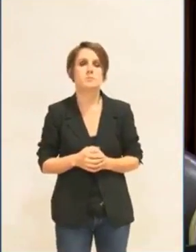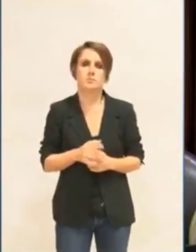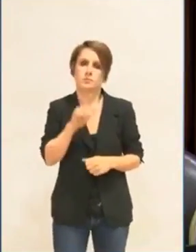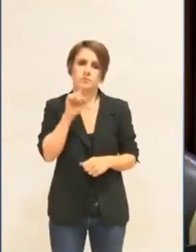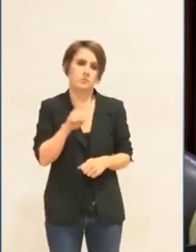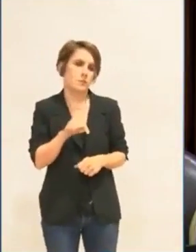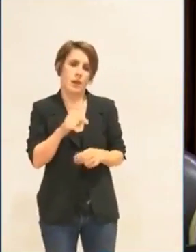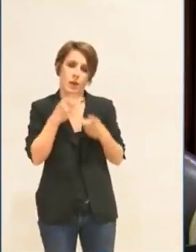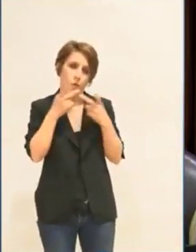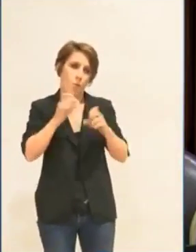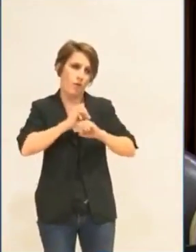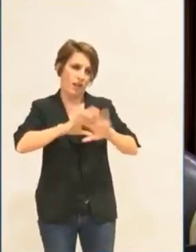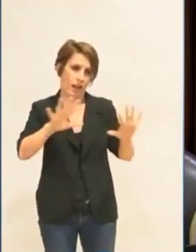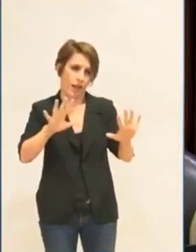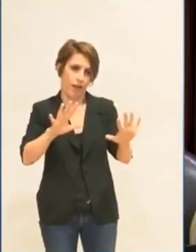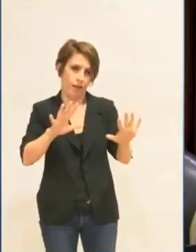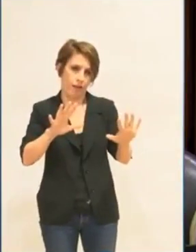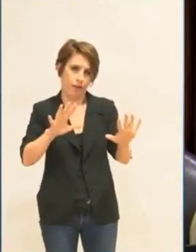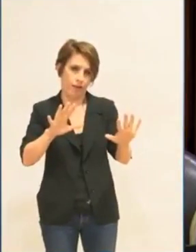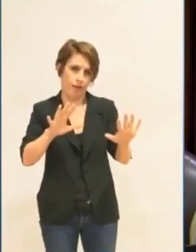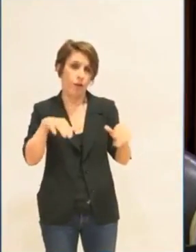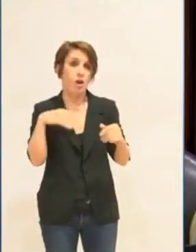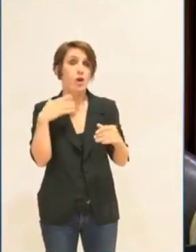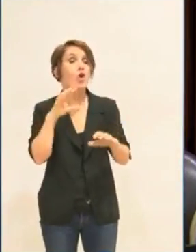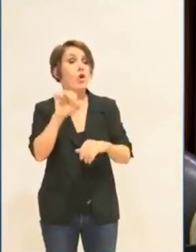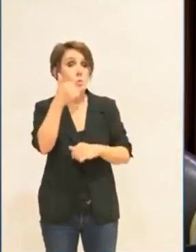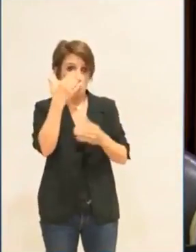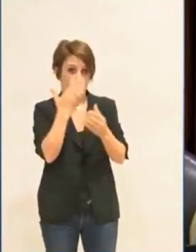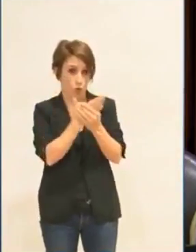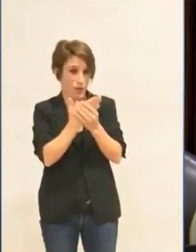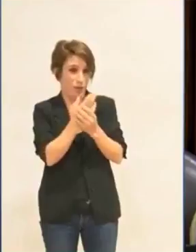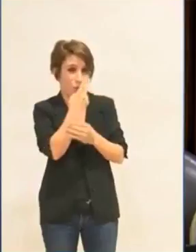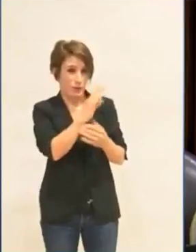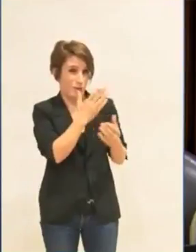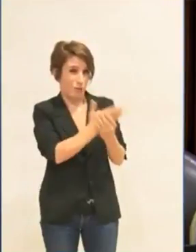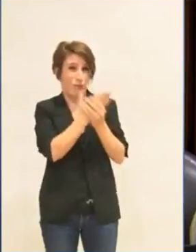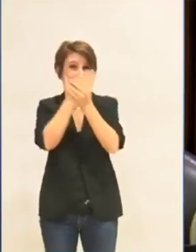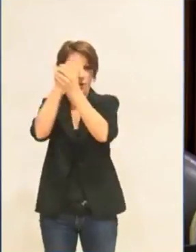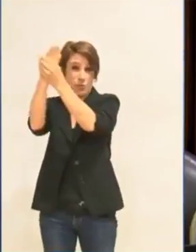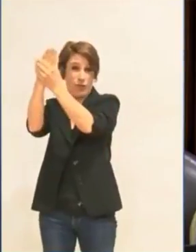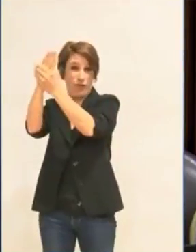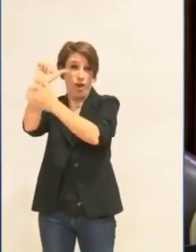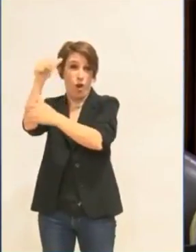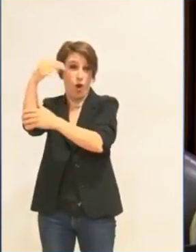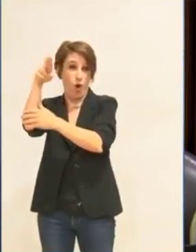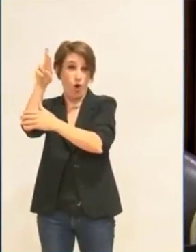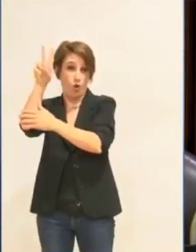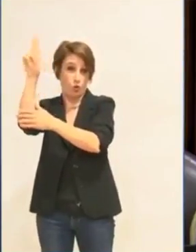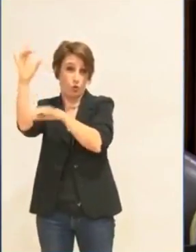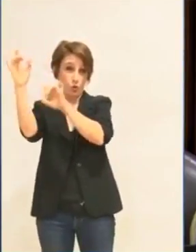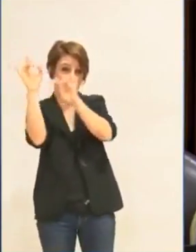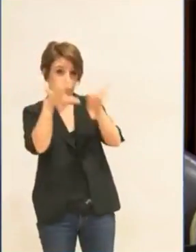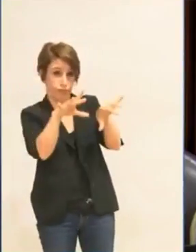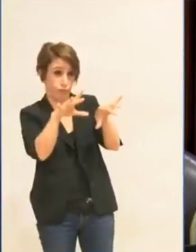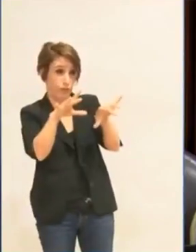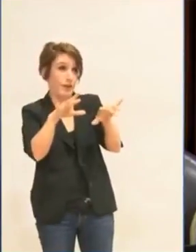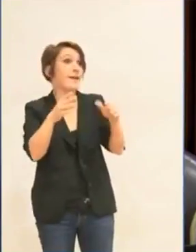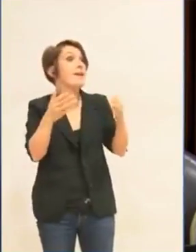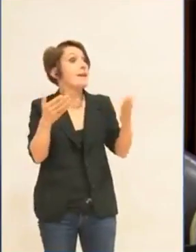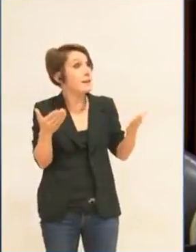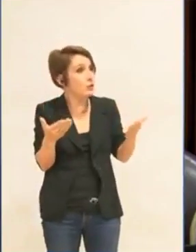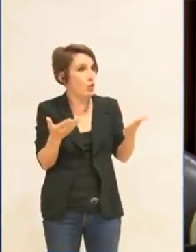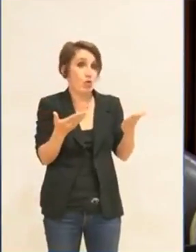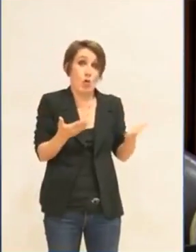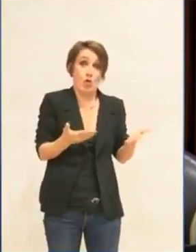Votre copie initiale n'a en effet pas été acceptée par l'ANRU et vous oblige aujourd'hui à nous dire que vous